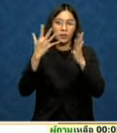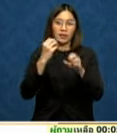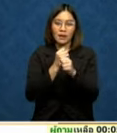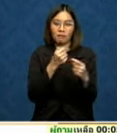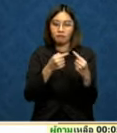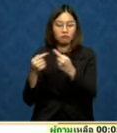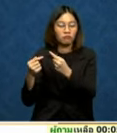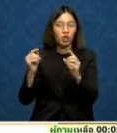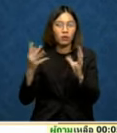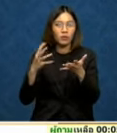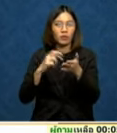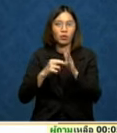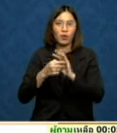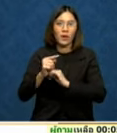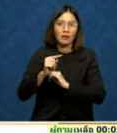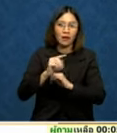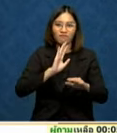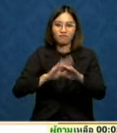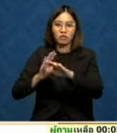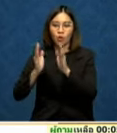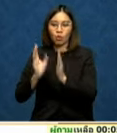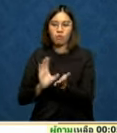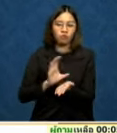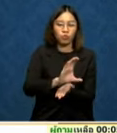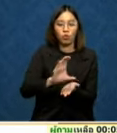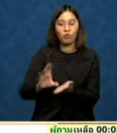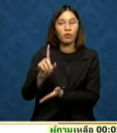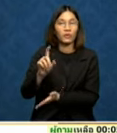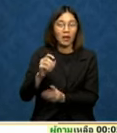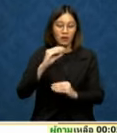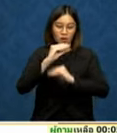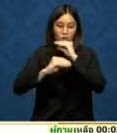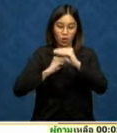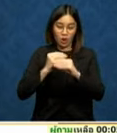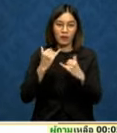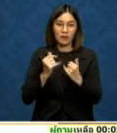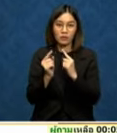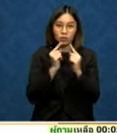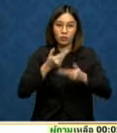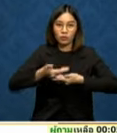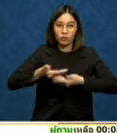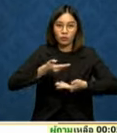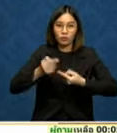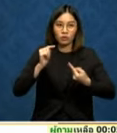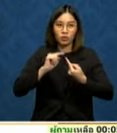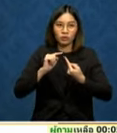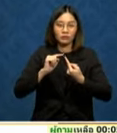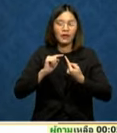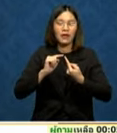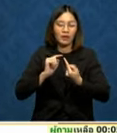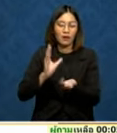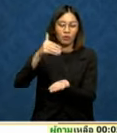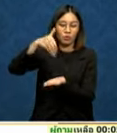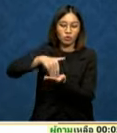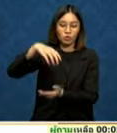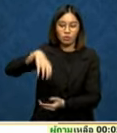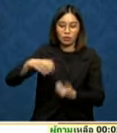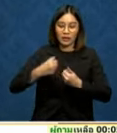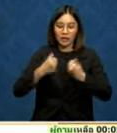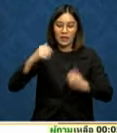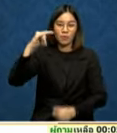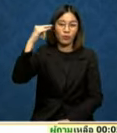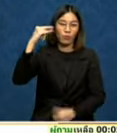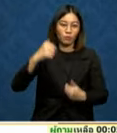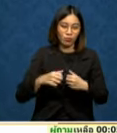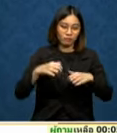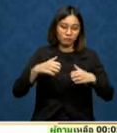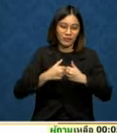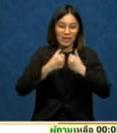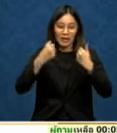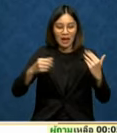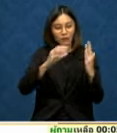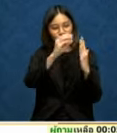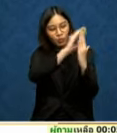าง